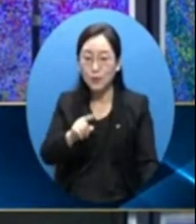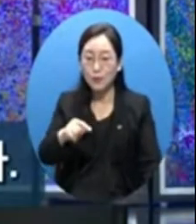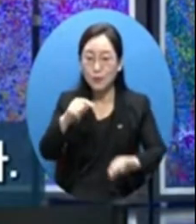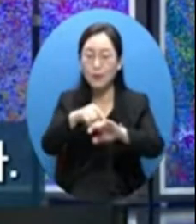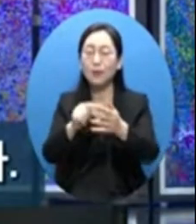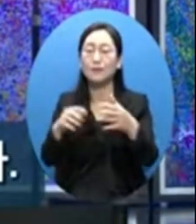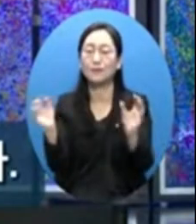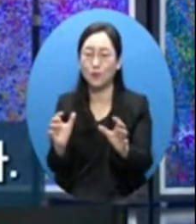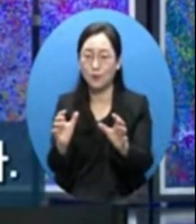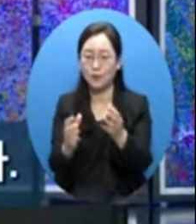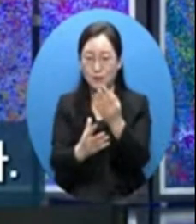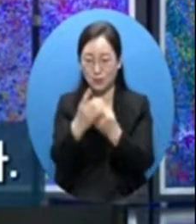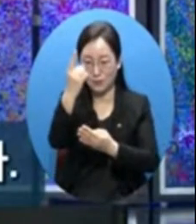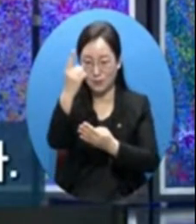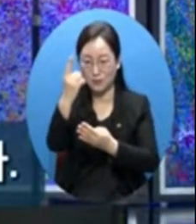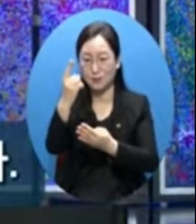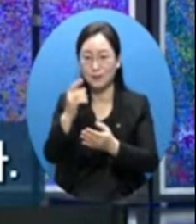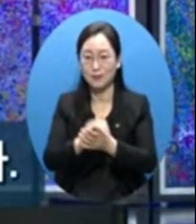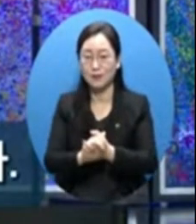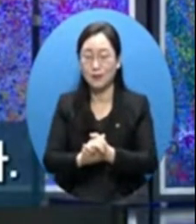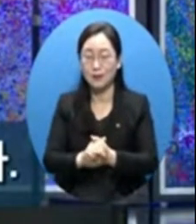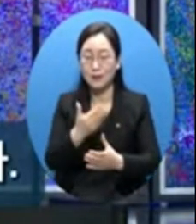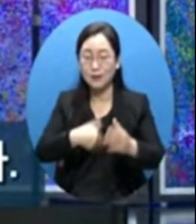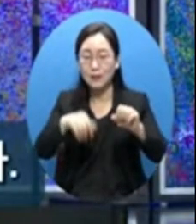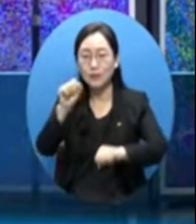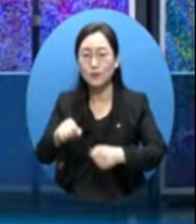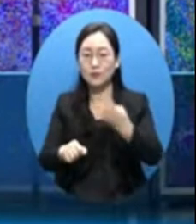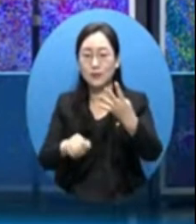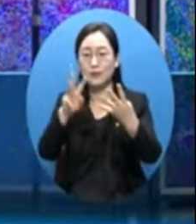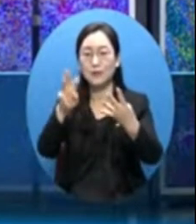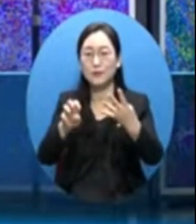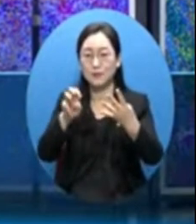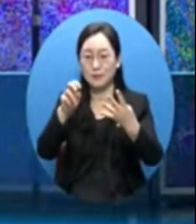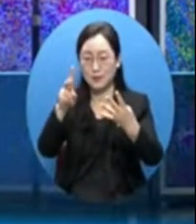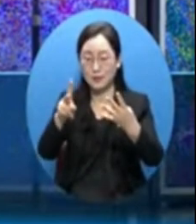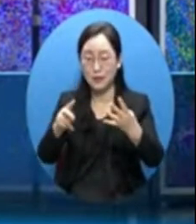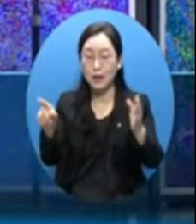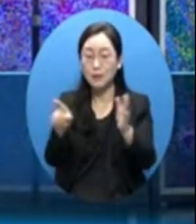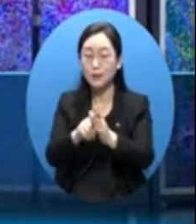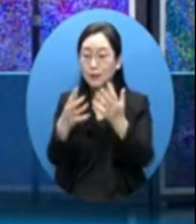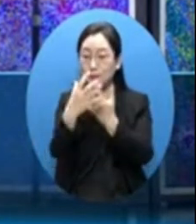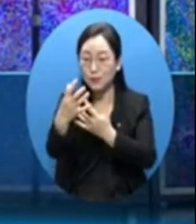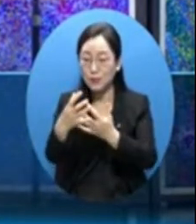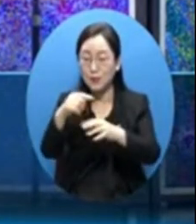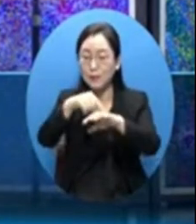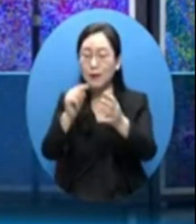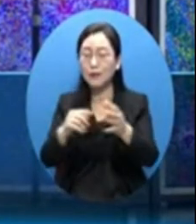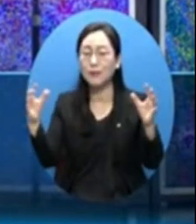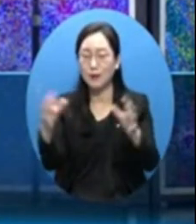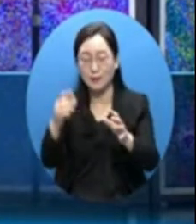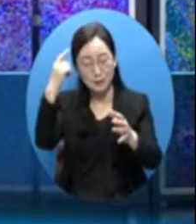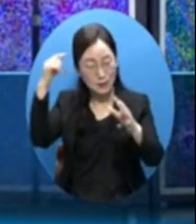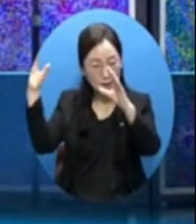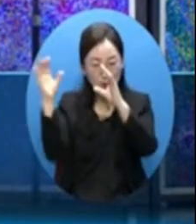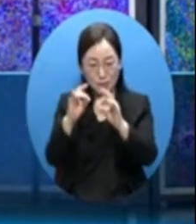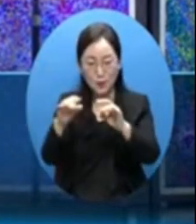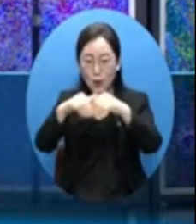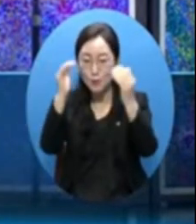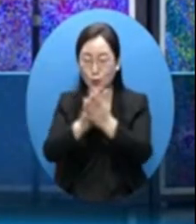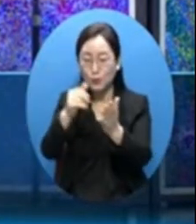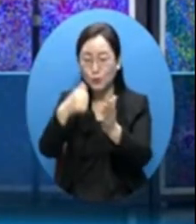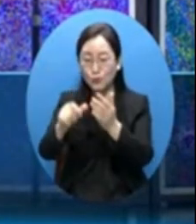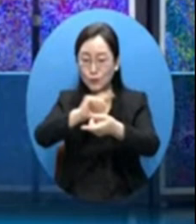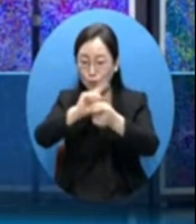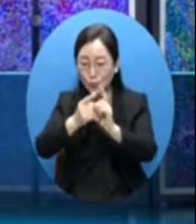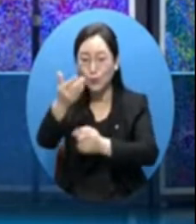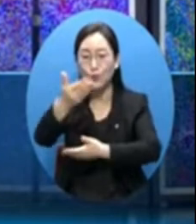때 하나님의 역사를 이루게 되는 것입니다. 사도행전 4장 32절을 말씀합니다. 믿는 무리가 한 마음과 한 뜻이 되어 모든 물건을 서로